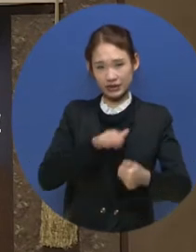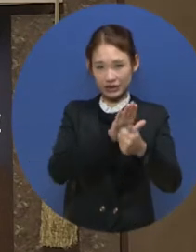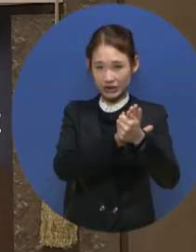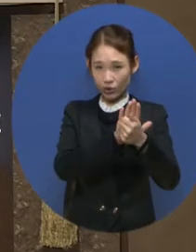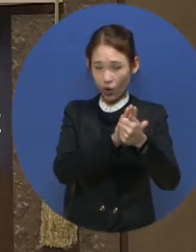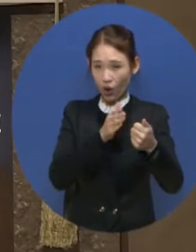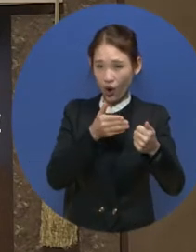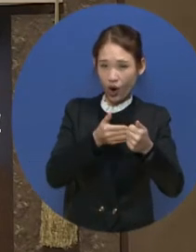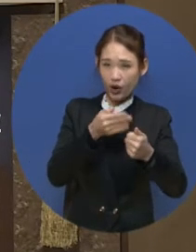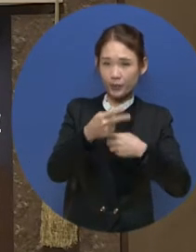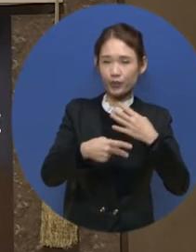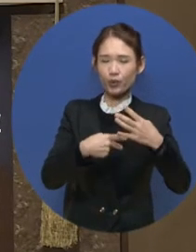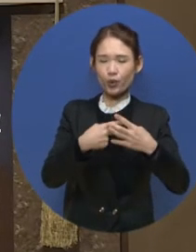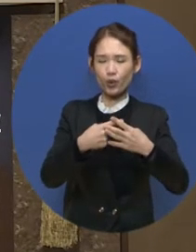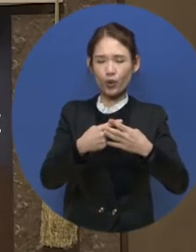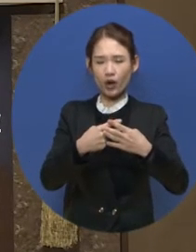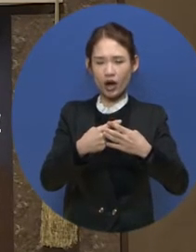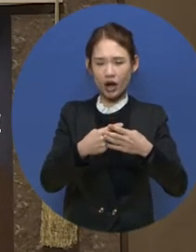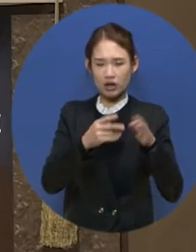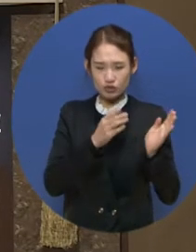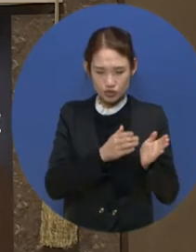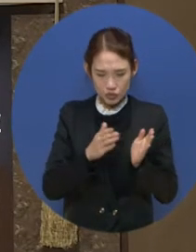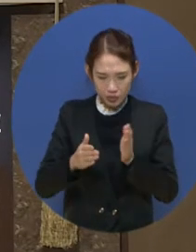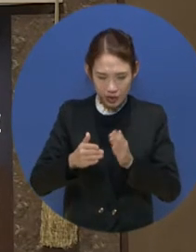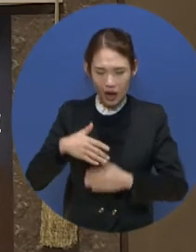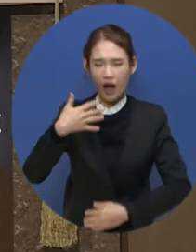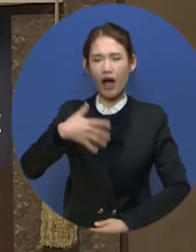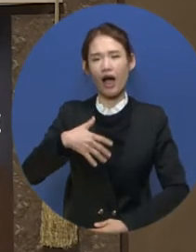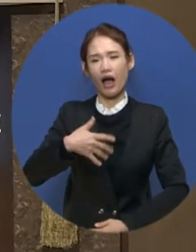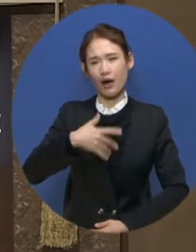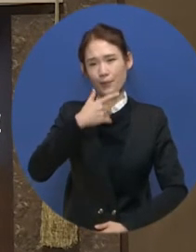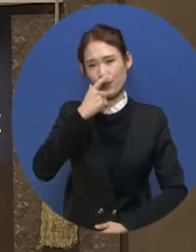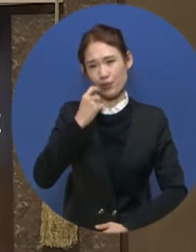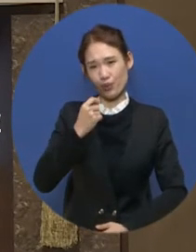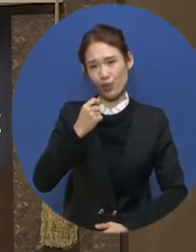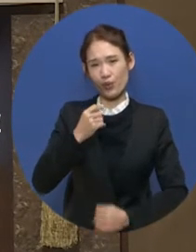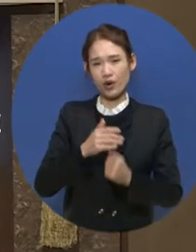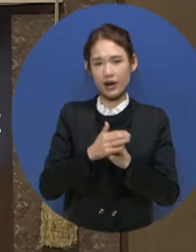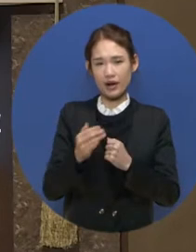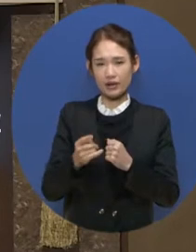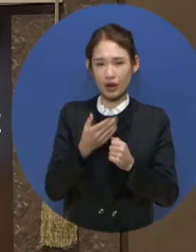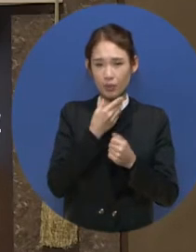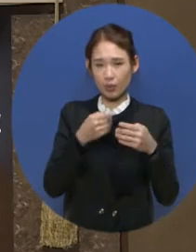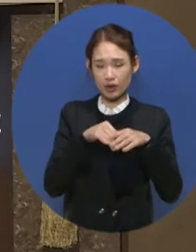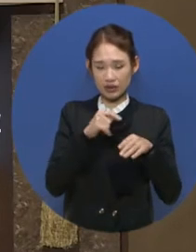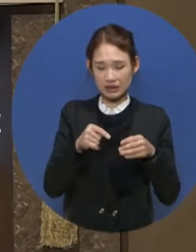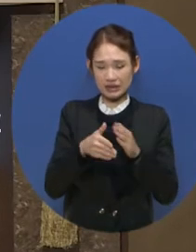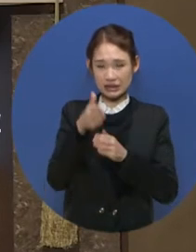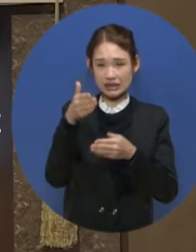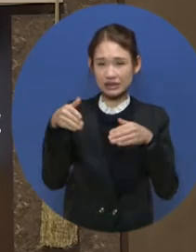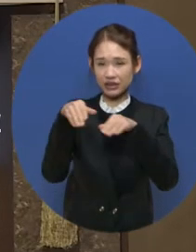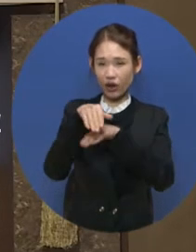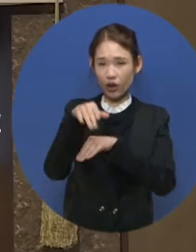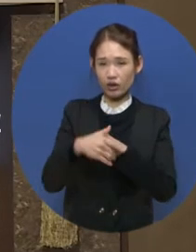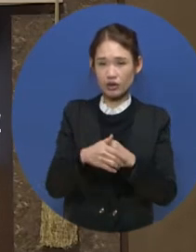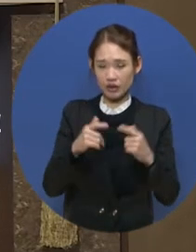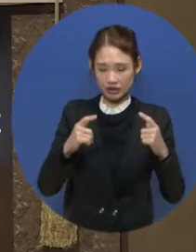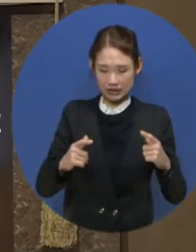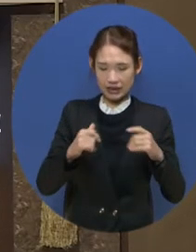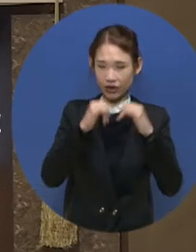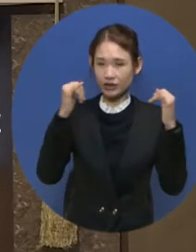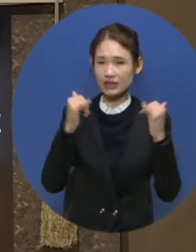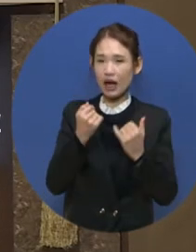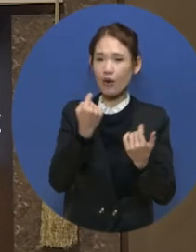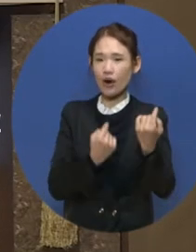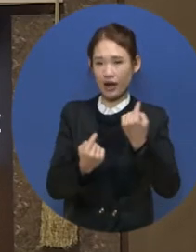시스템이 좀 아직 이렇게 좀 미흡한 편 해요 근데 저희 복지관에서는 그렇게 시설에서 이제 이렇게 지역사회를 나오는